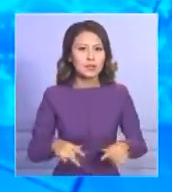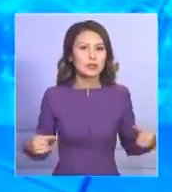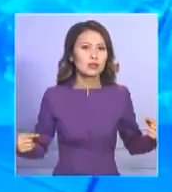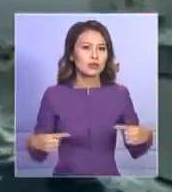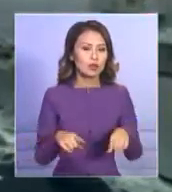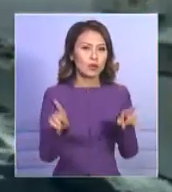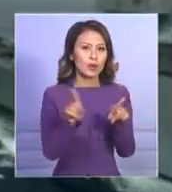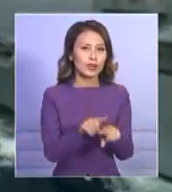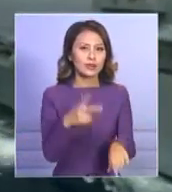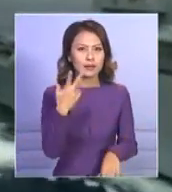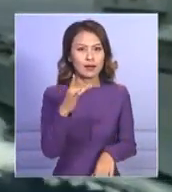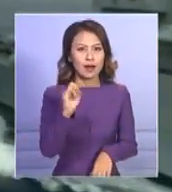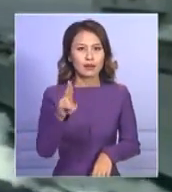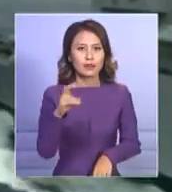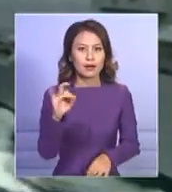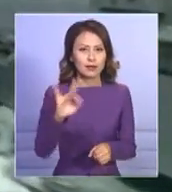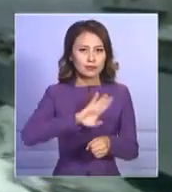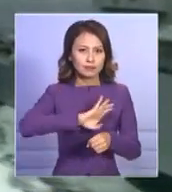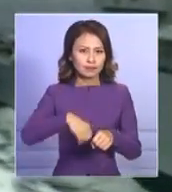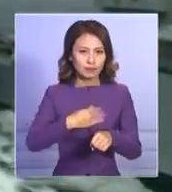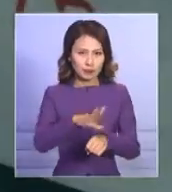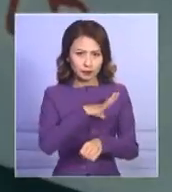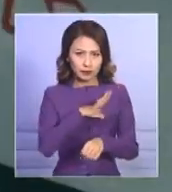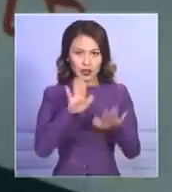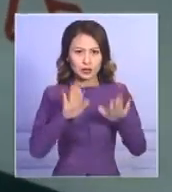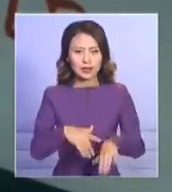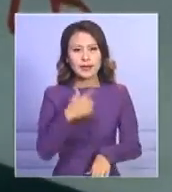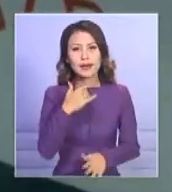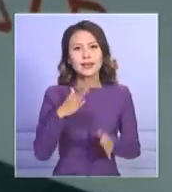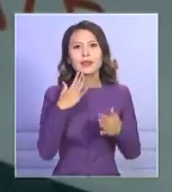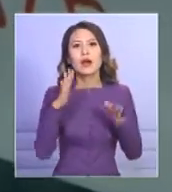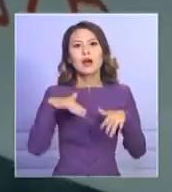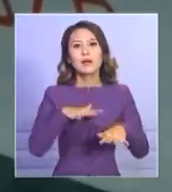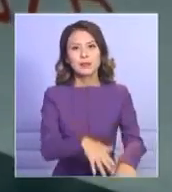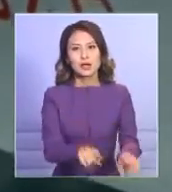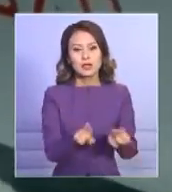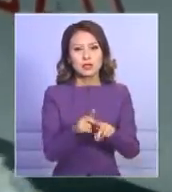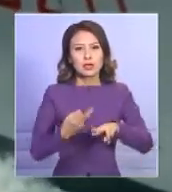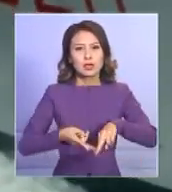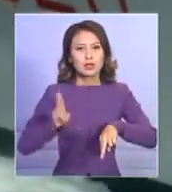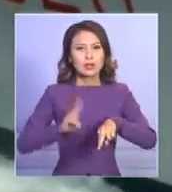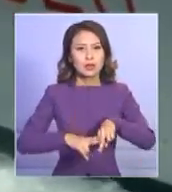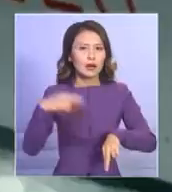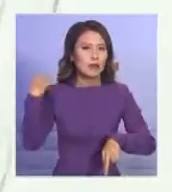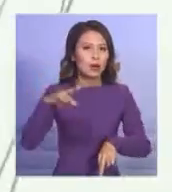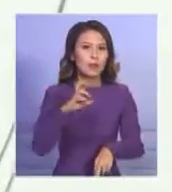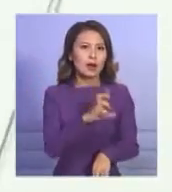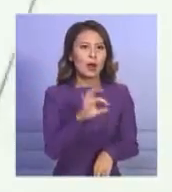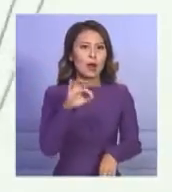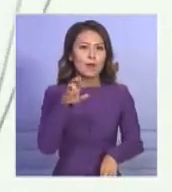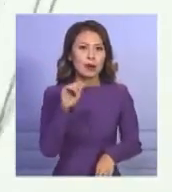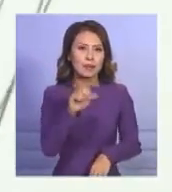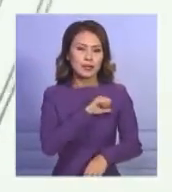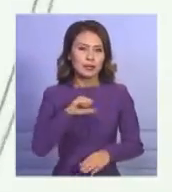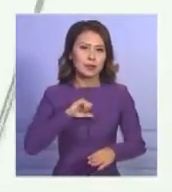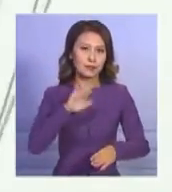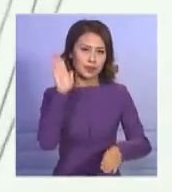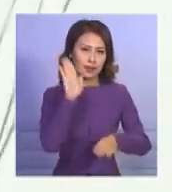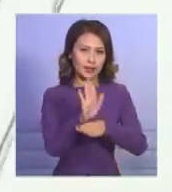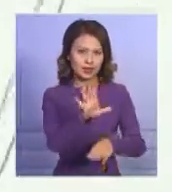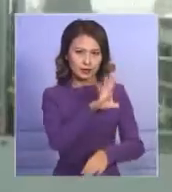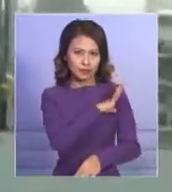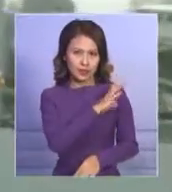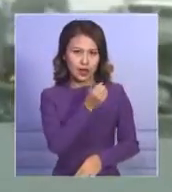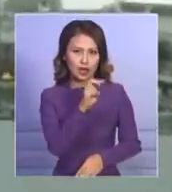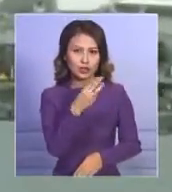3 радарын жойып жіберді. Пентагонның мәлімдеуінше Қызыл теңіздегі бұл операцияға ақш президенті Барак Обаманың өзі бұйрық берген. Айта